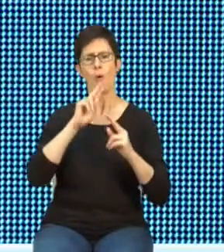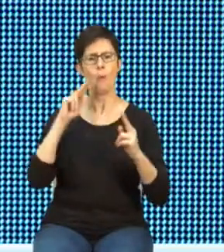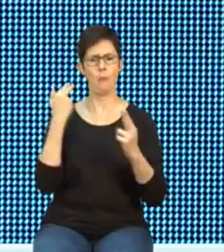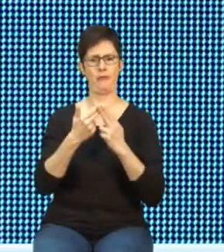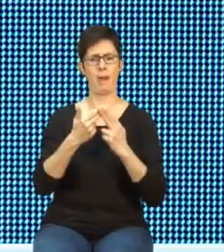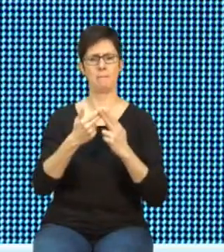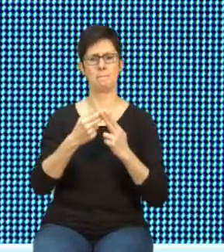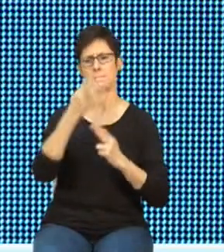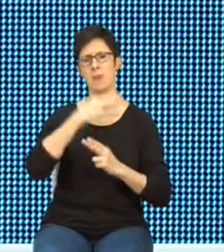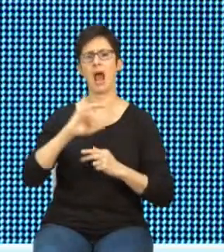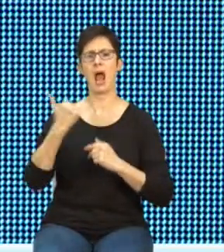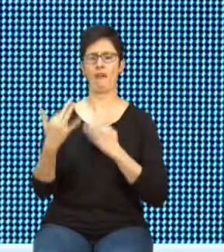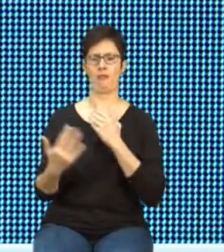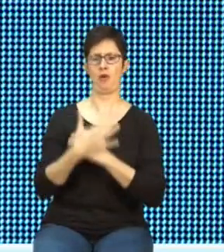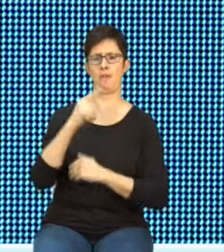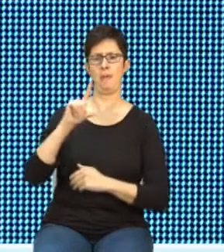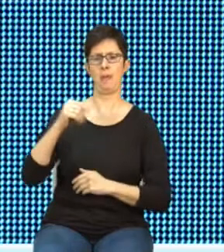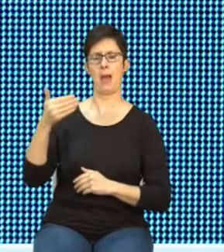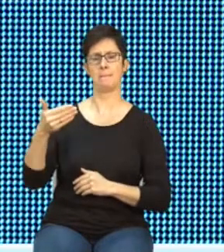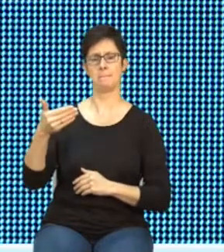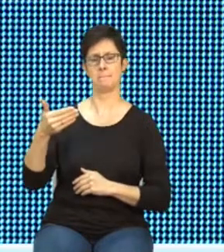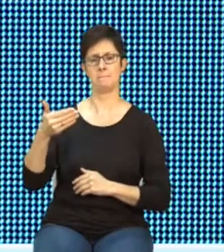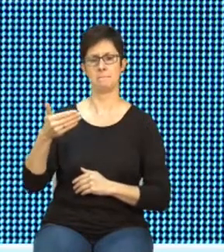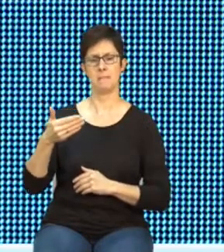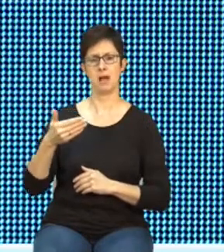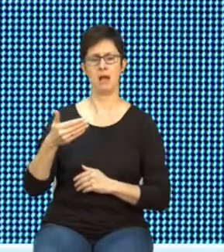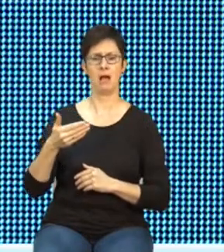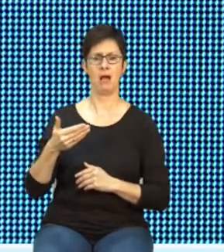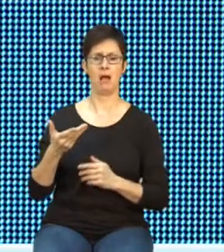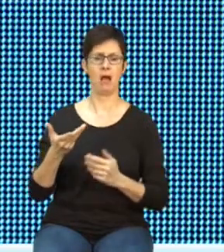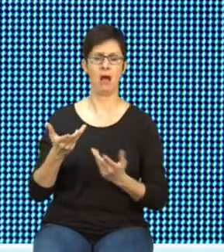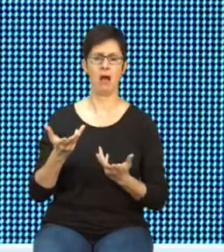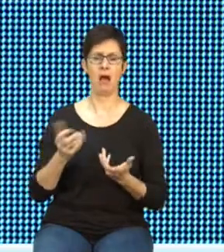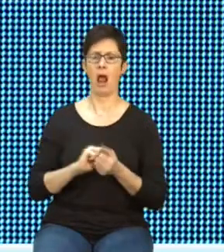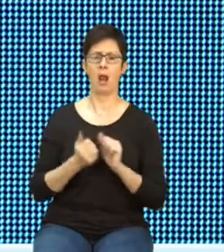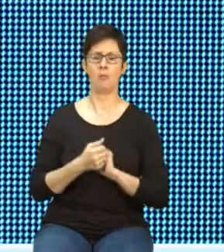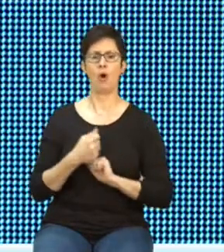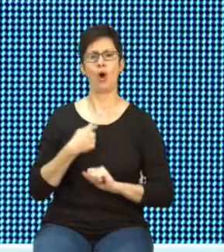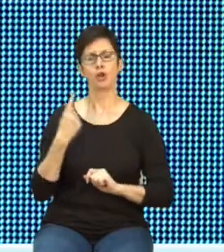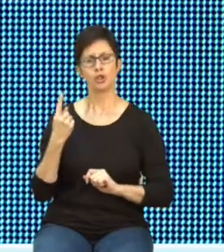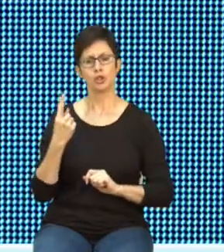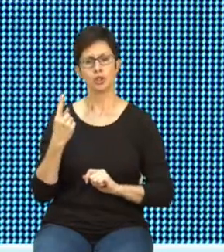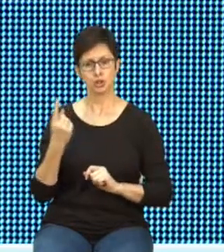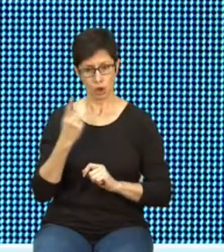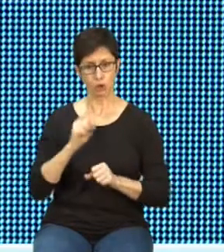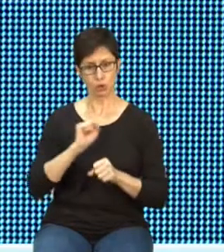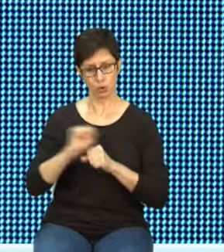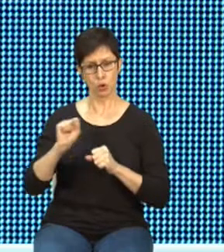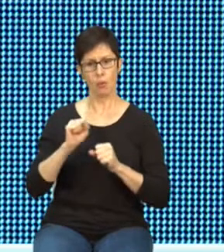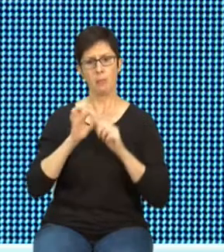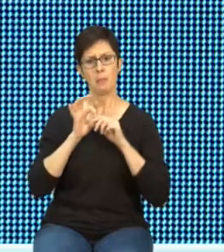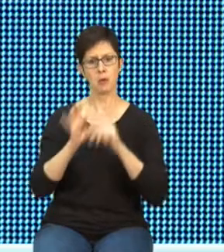pól elektromagnetycznych na zdrowie człowieka czy prowadzone są według pani wiedzy jakieś badania które